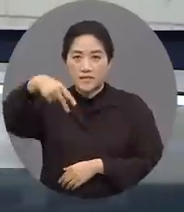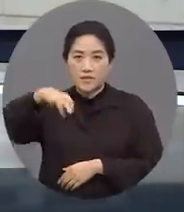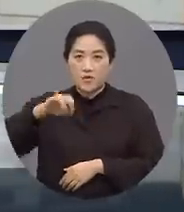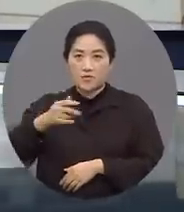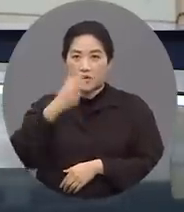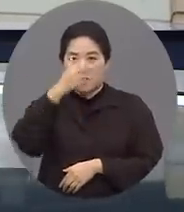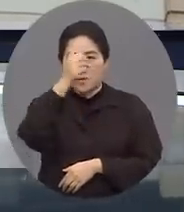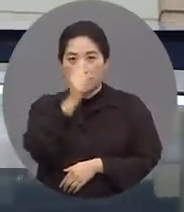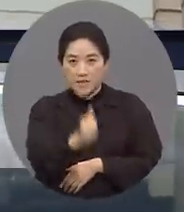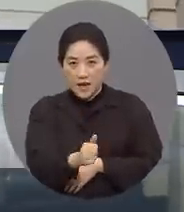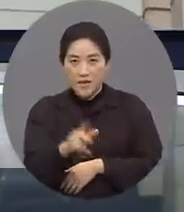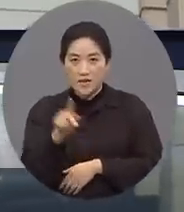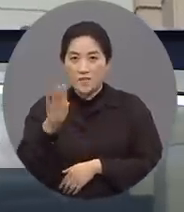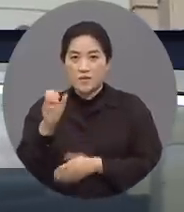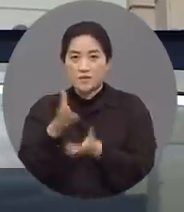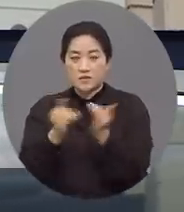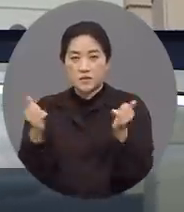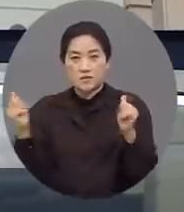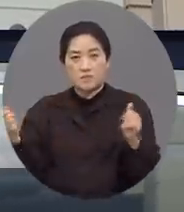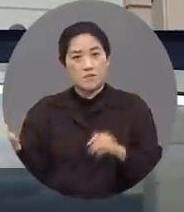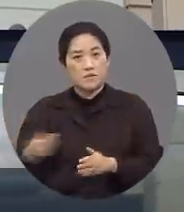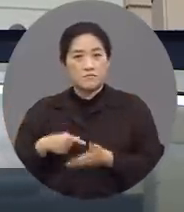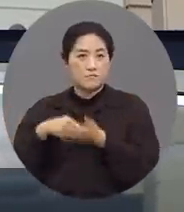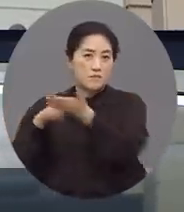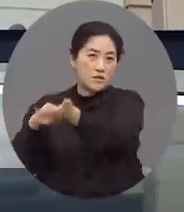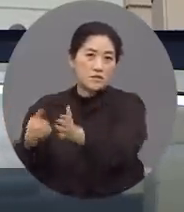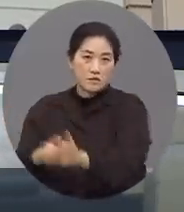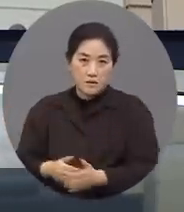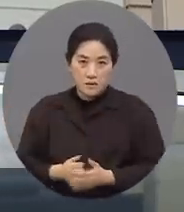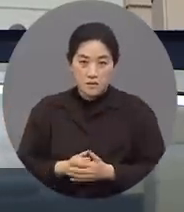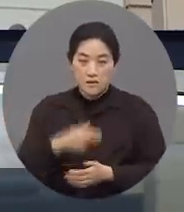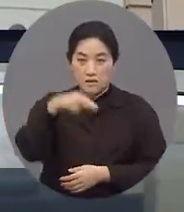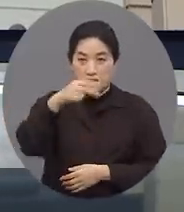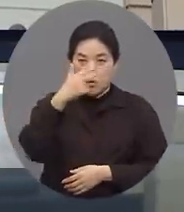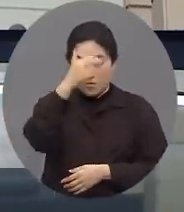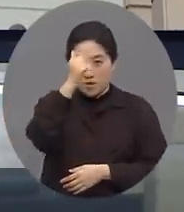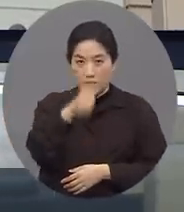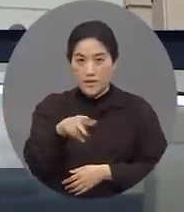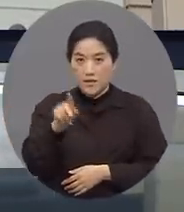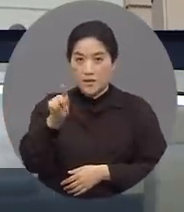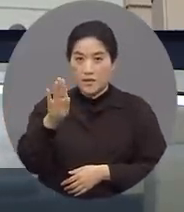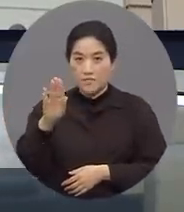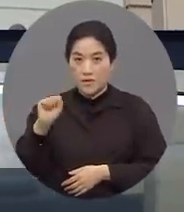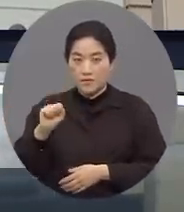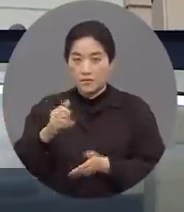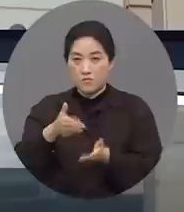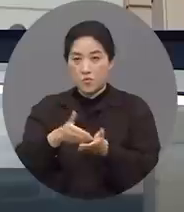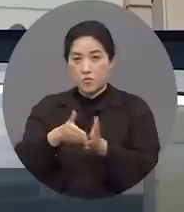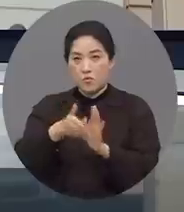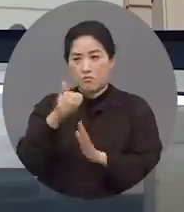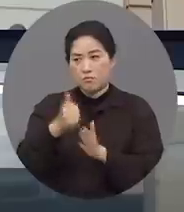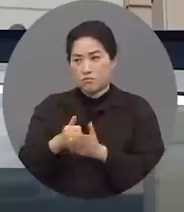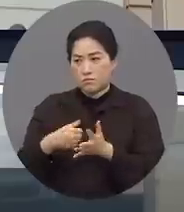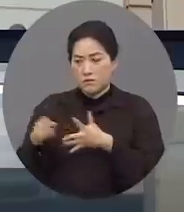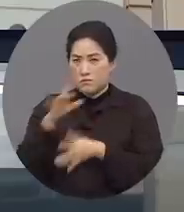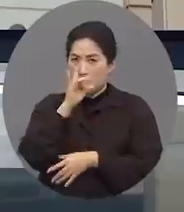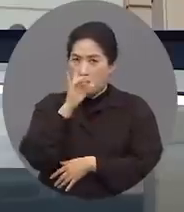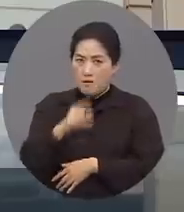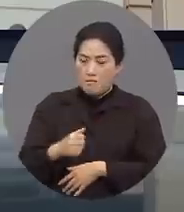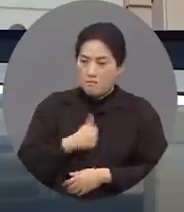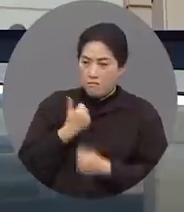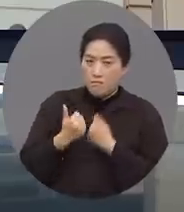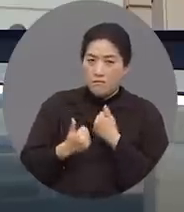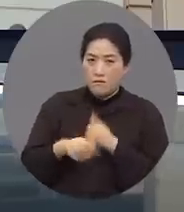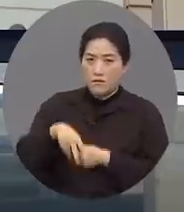검사장과 KBS 기자를 재판에 넘겼습니다. 신 검사장과 KBS 보도본부는 납득할 수 없다며 반발했습니다.